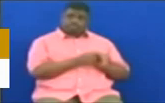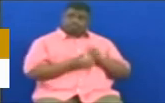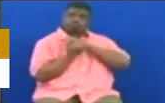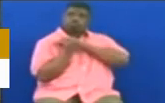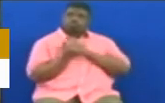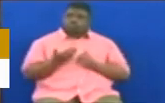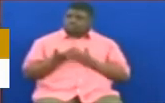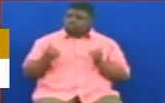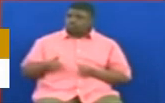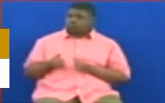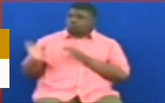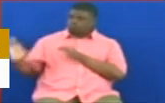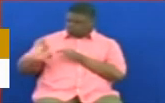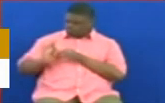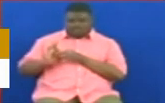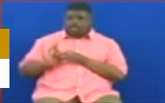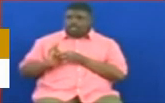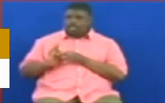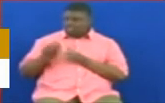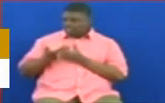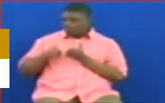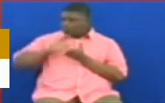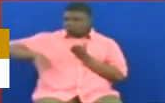kuacha kumconsult.